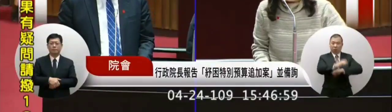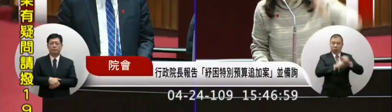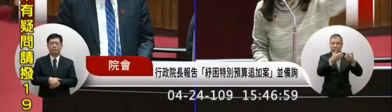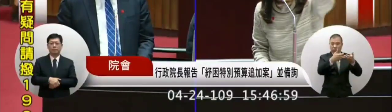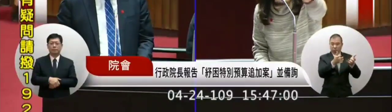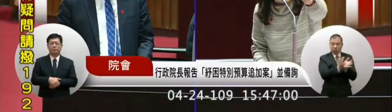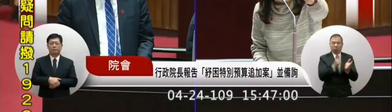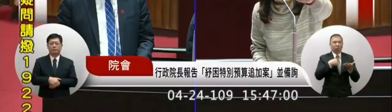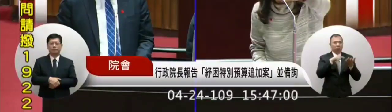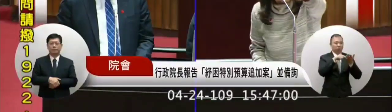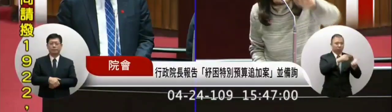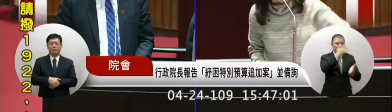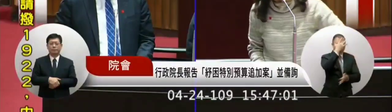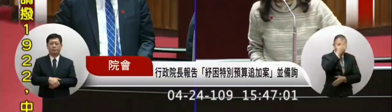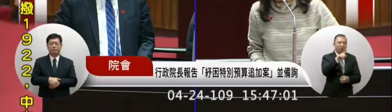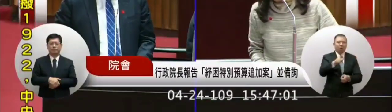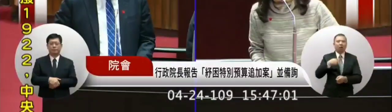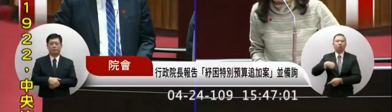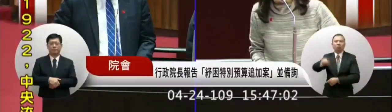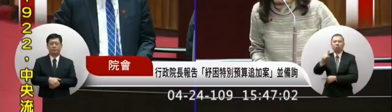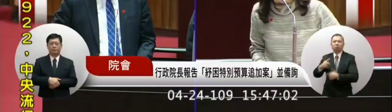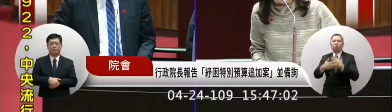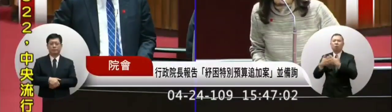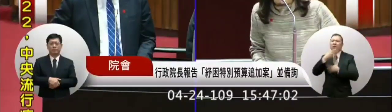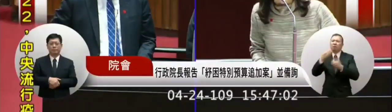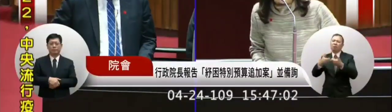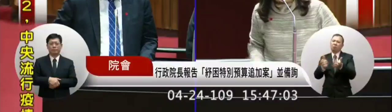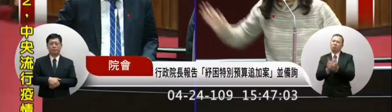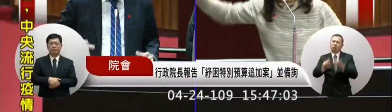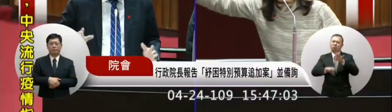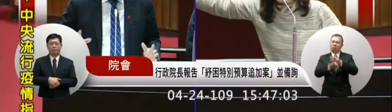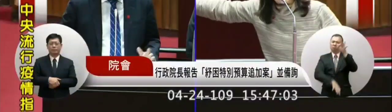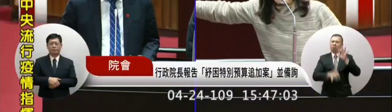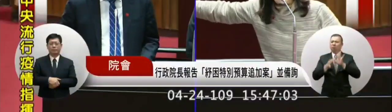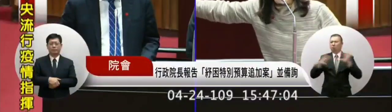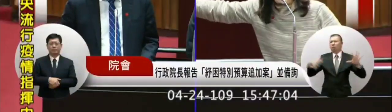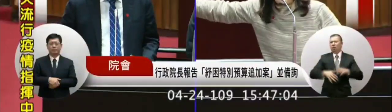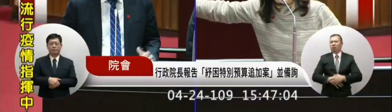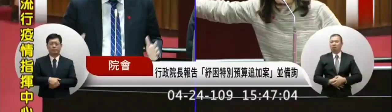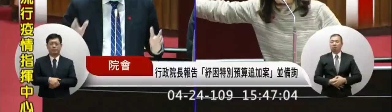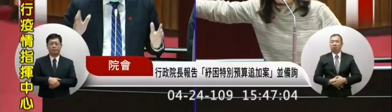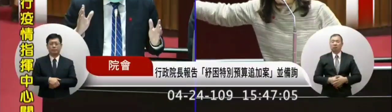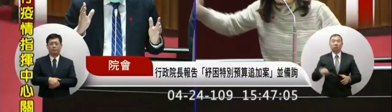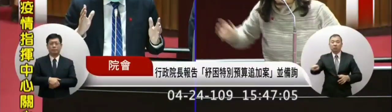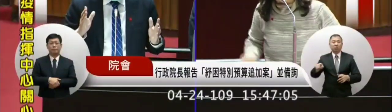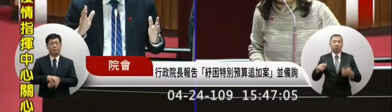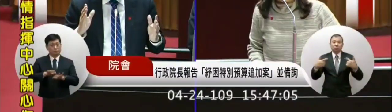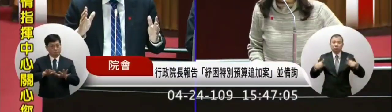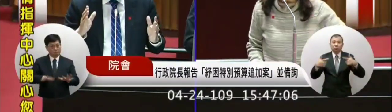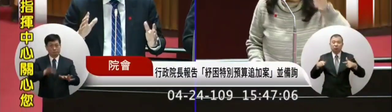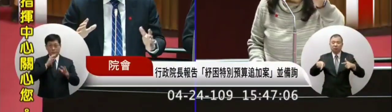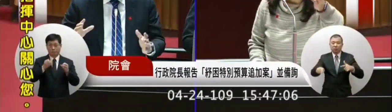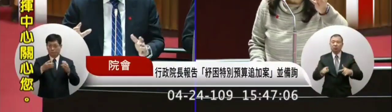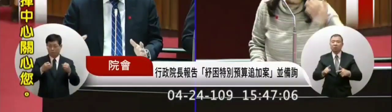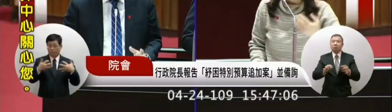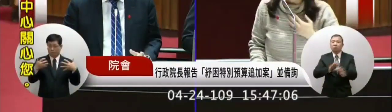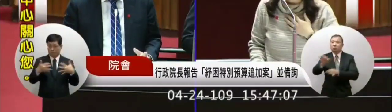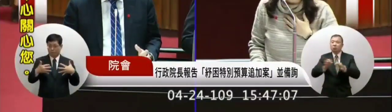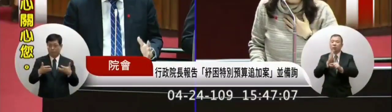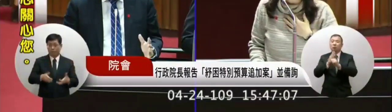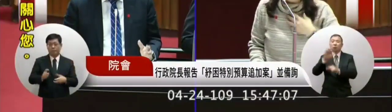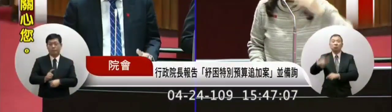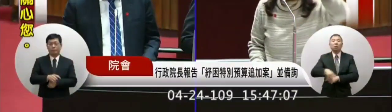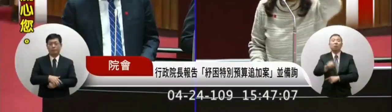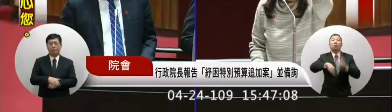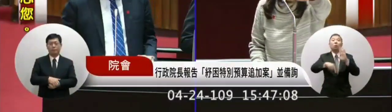钱，所以可以去卫福部，这怎么会跟列册有关呢？这不是原来的中低收入户哎。院长，你听得懂我的